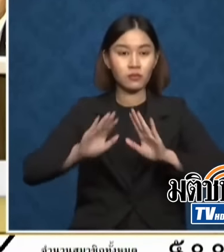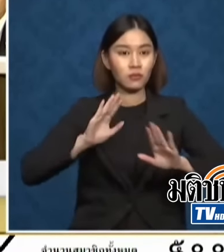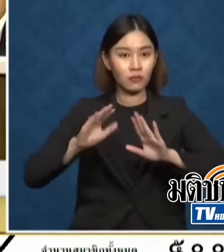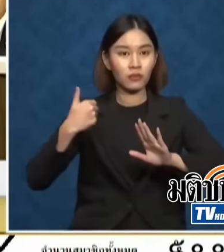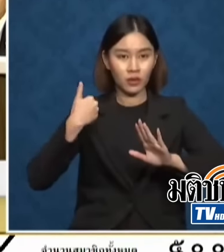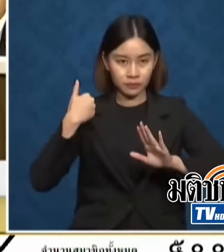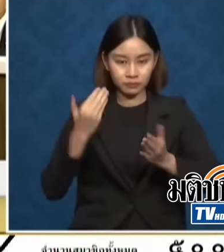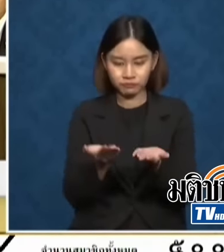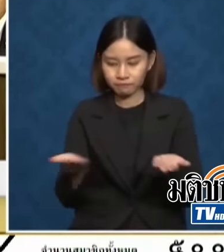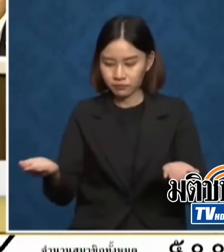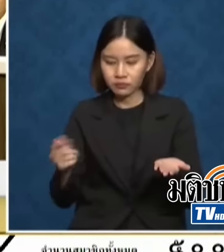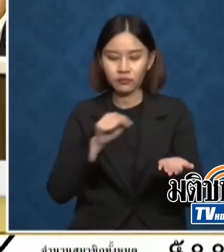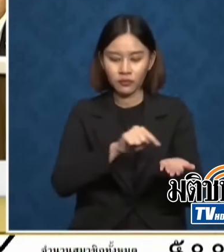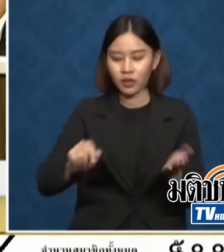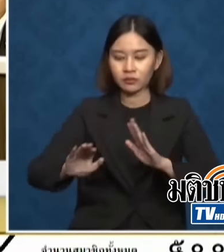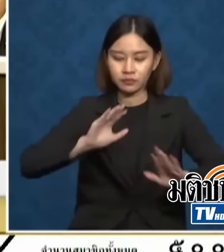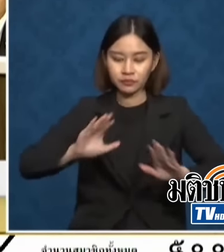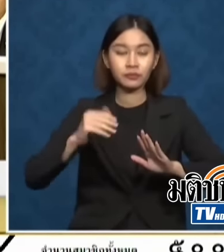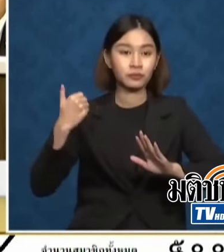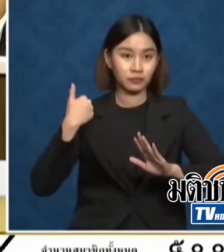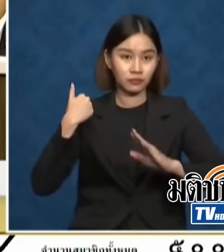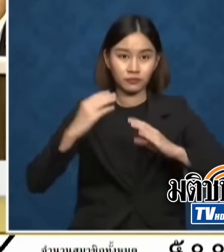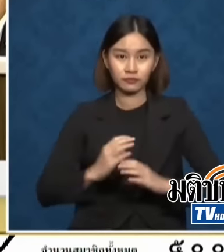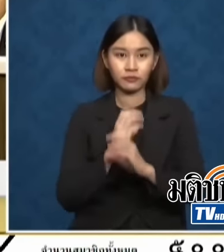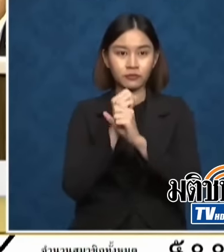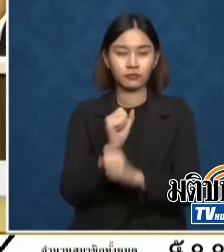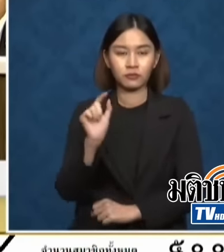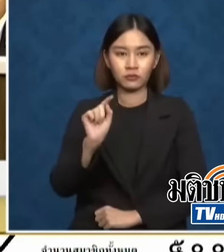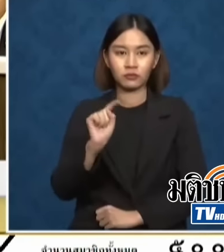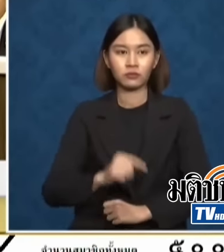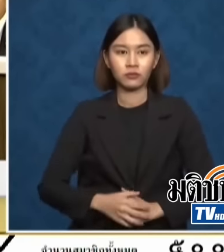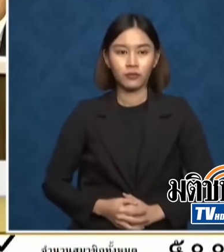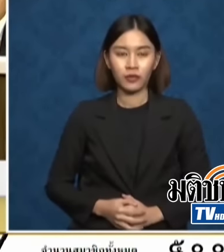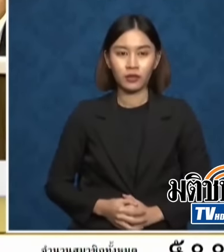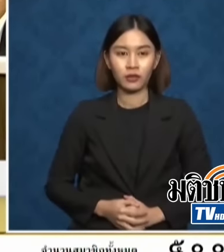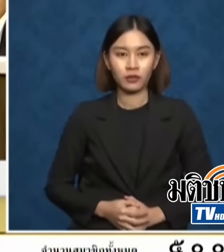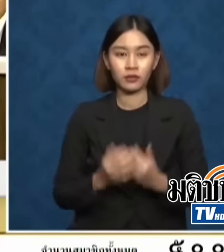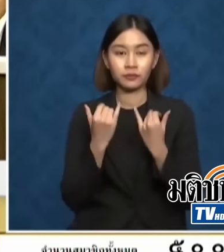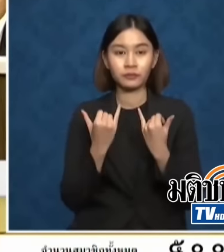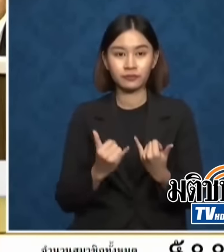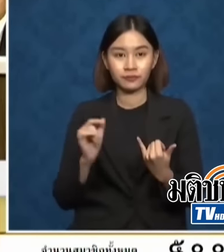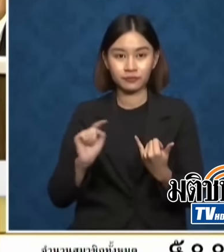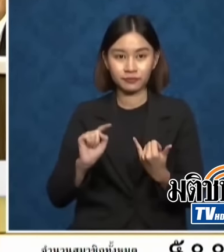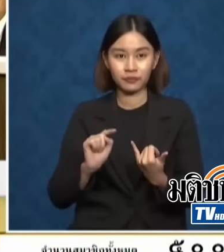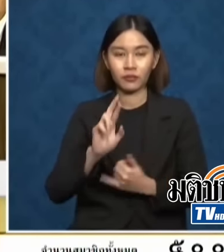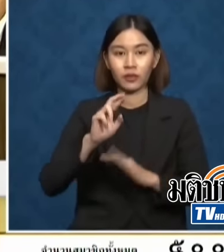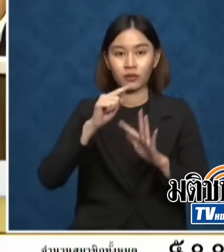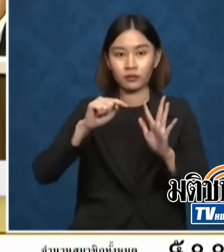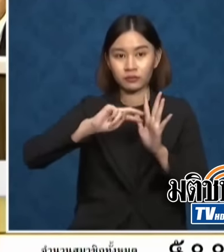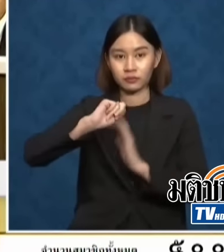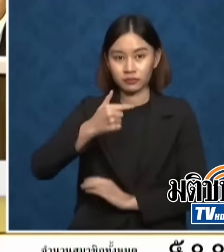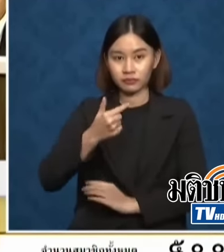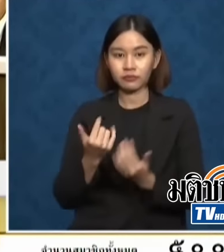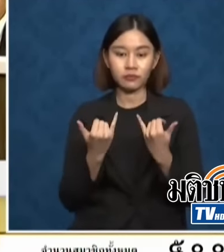หลายพรรคประกอบกันโดยสรุปครับท่านประธานครับขณะนี้คือร่าง